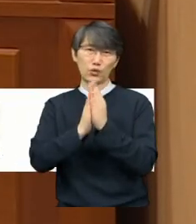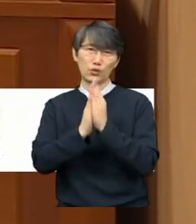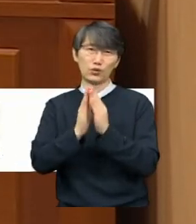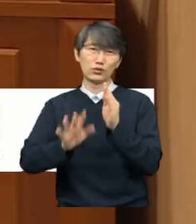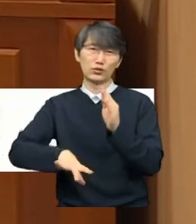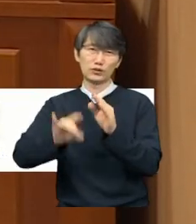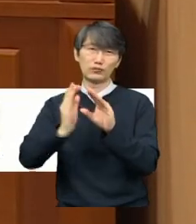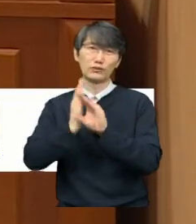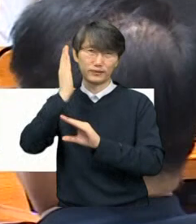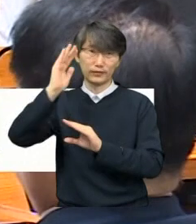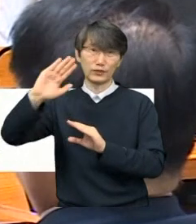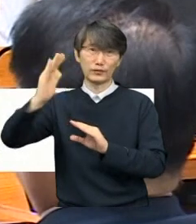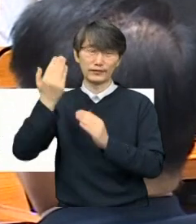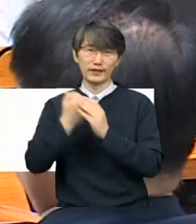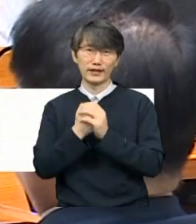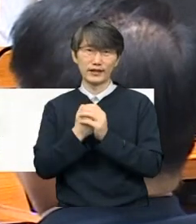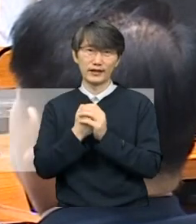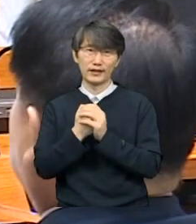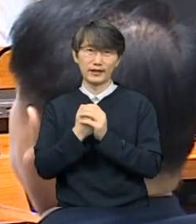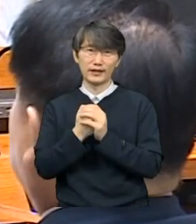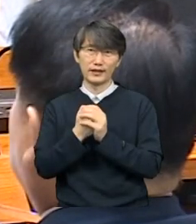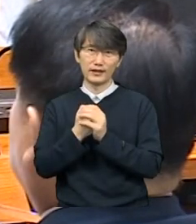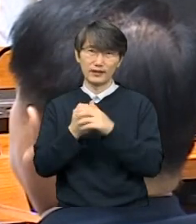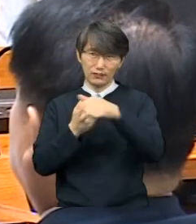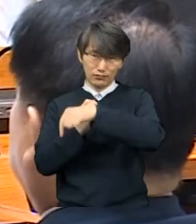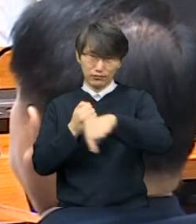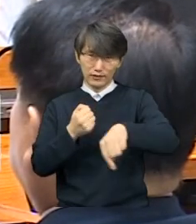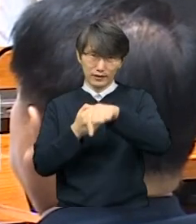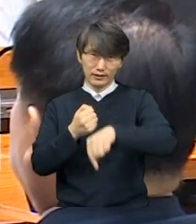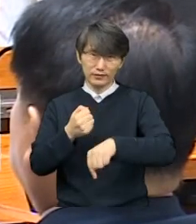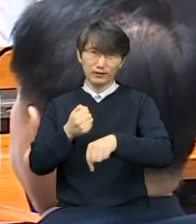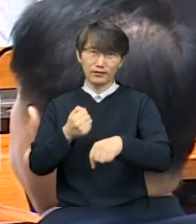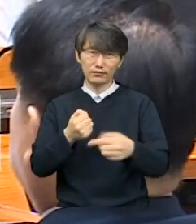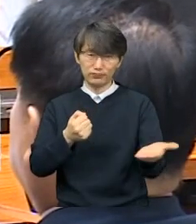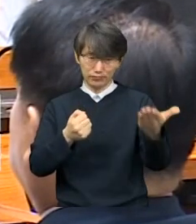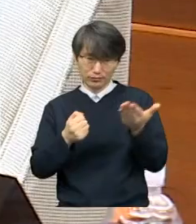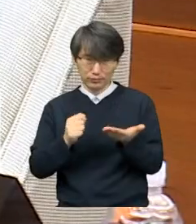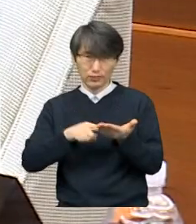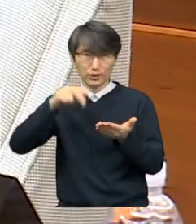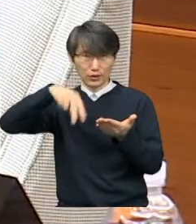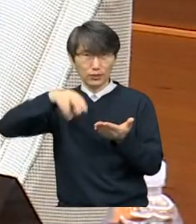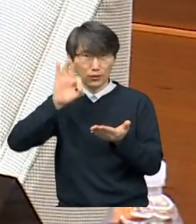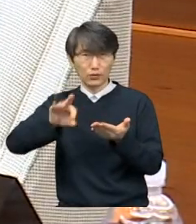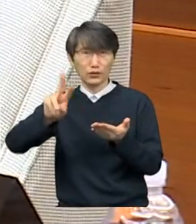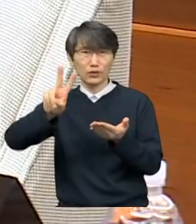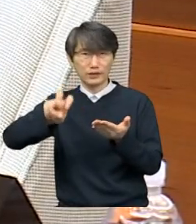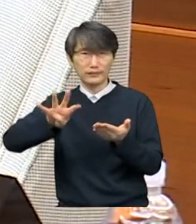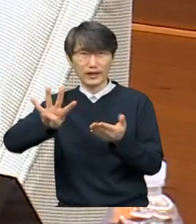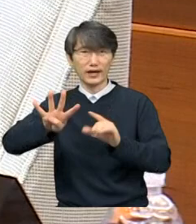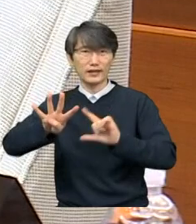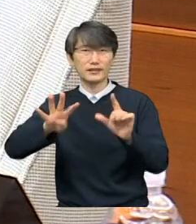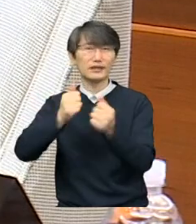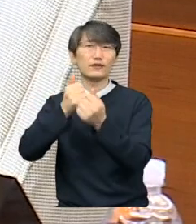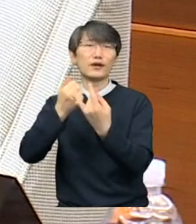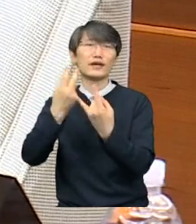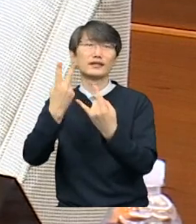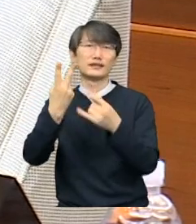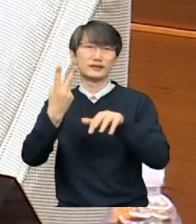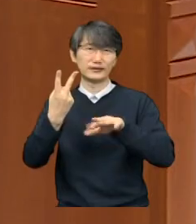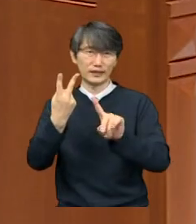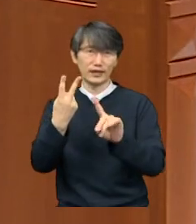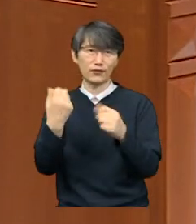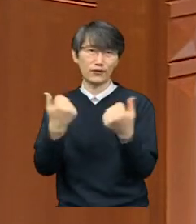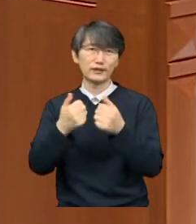됩니다. 의회에선 각 상임위와 예결위의 심의 내용을 바탕으로 오는 24일 의회 제2차